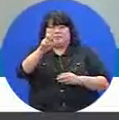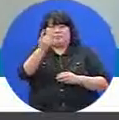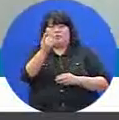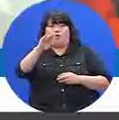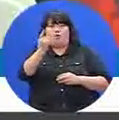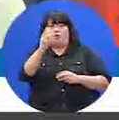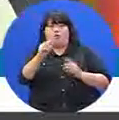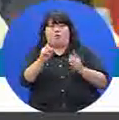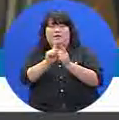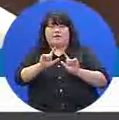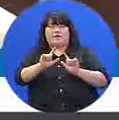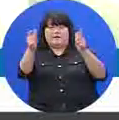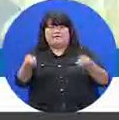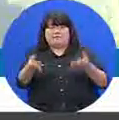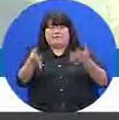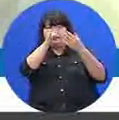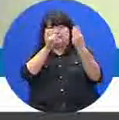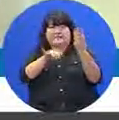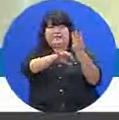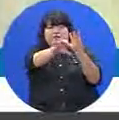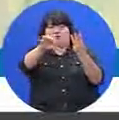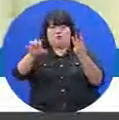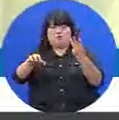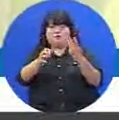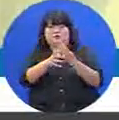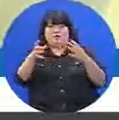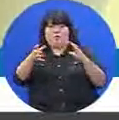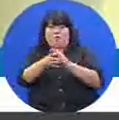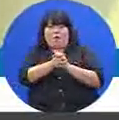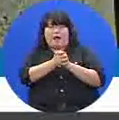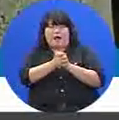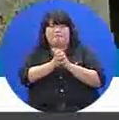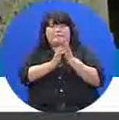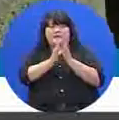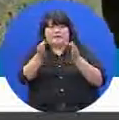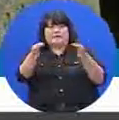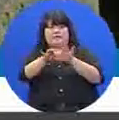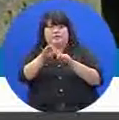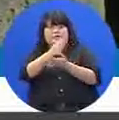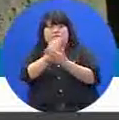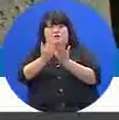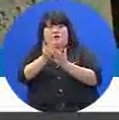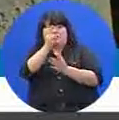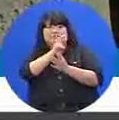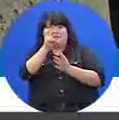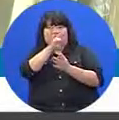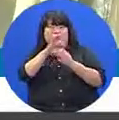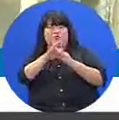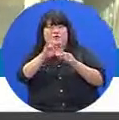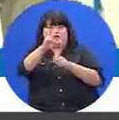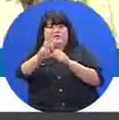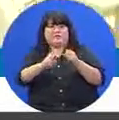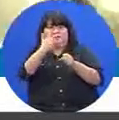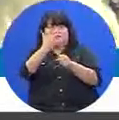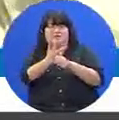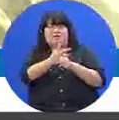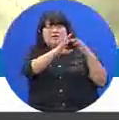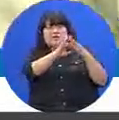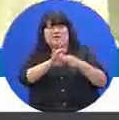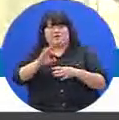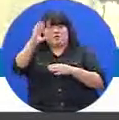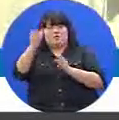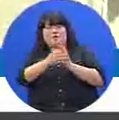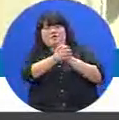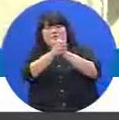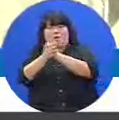열렸습니다. 3개 도 주민들은 삼도화합 기원제와 산상음악회 등을 통해 27년째 이어온 화합과